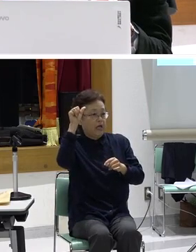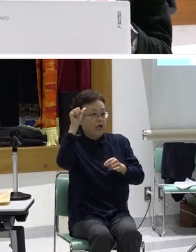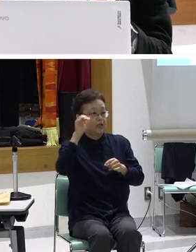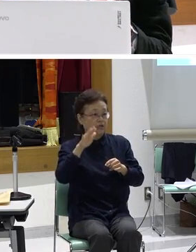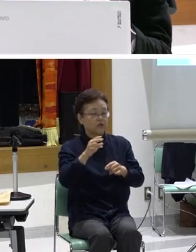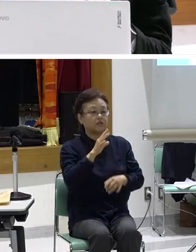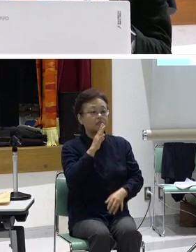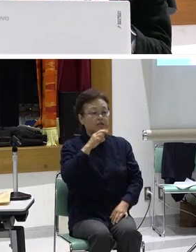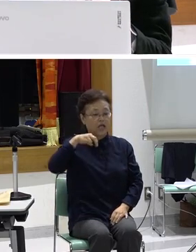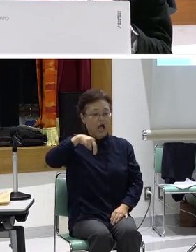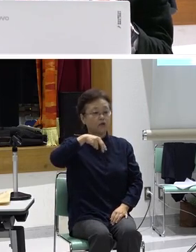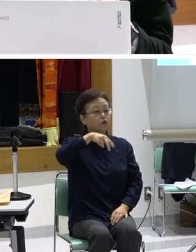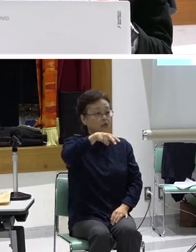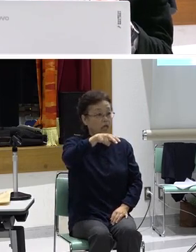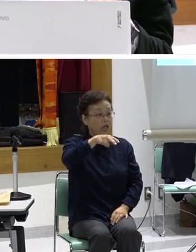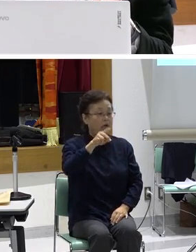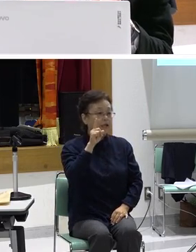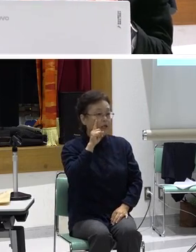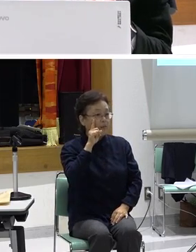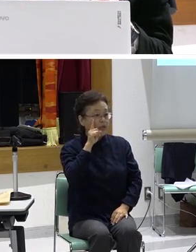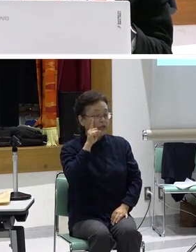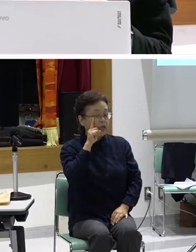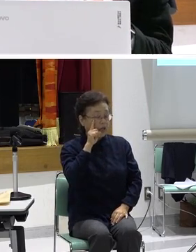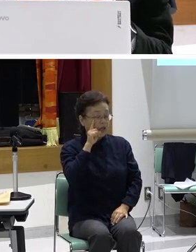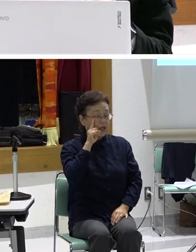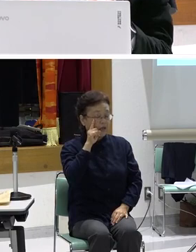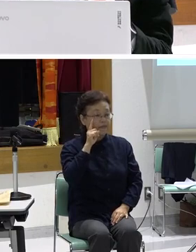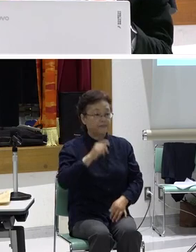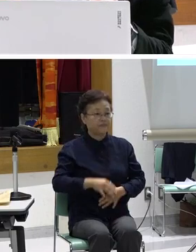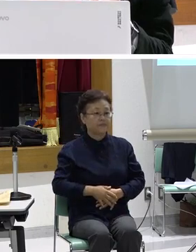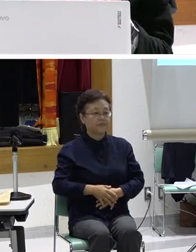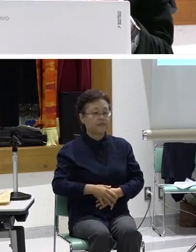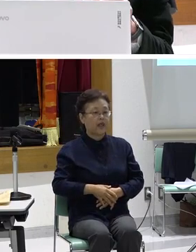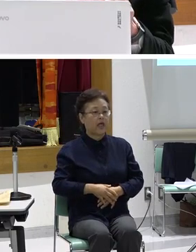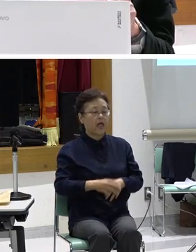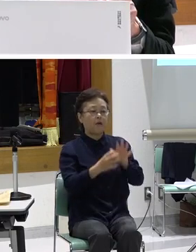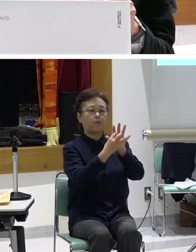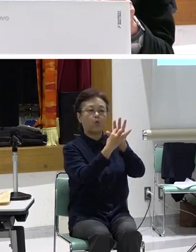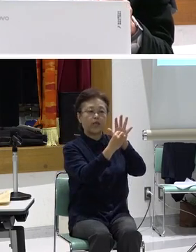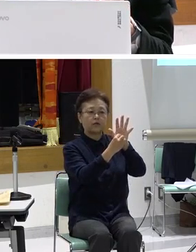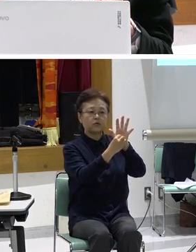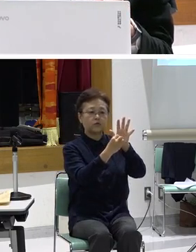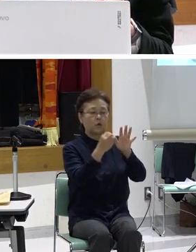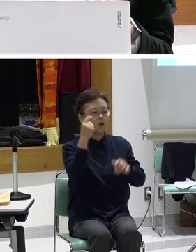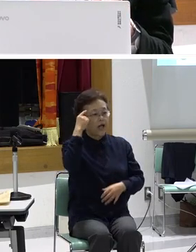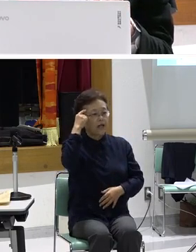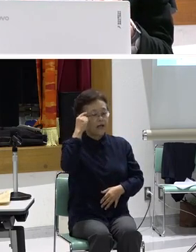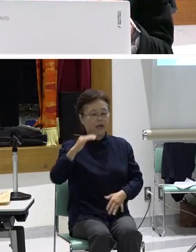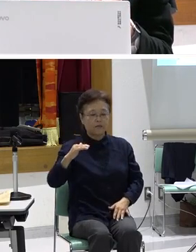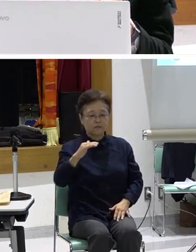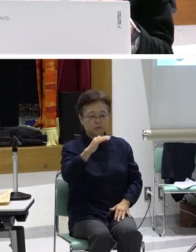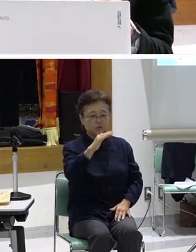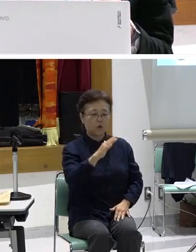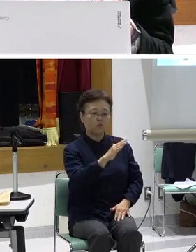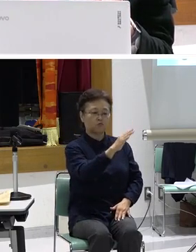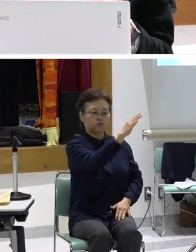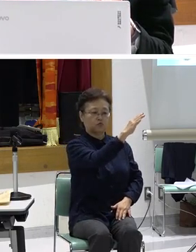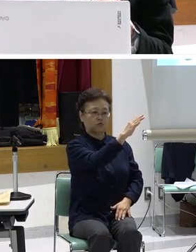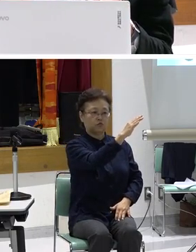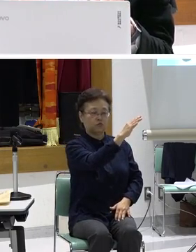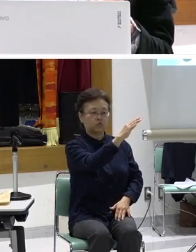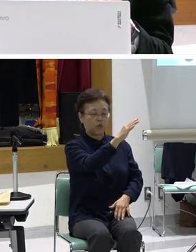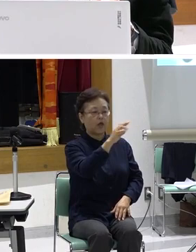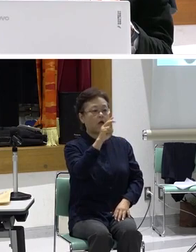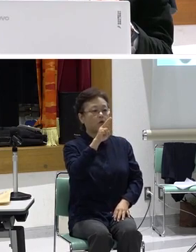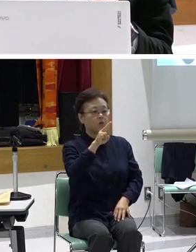歩いてみてもいただいてというか、こうそのモデル的な、これぐらいの勾配とこれぐらいの勾配、やっぱり2